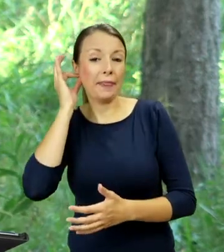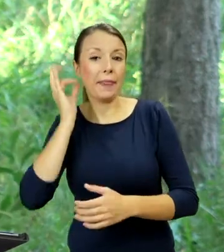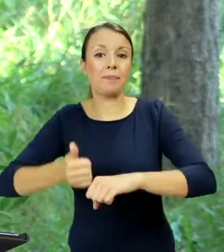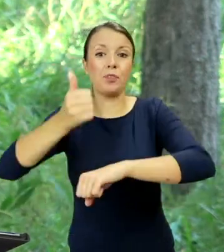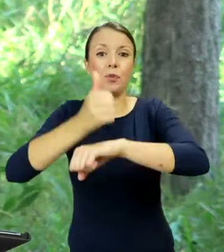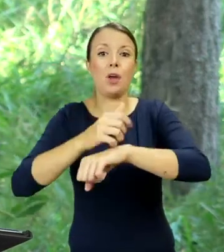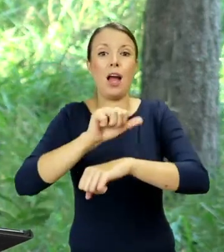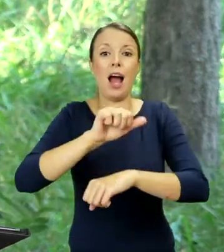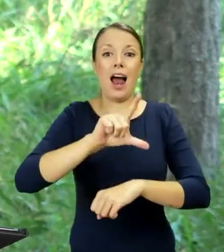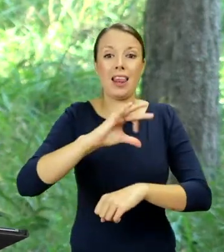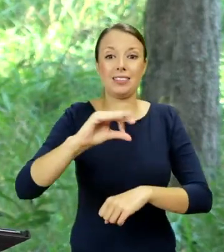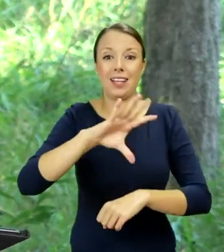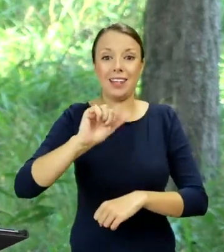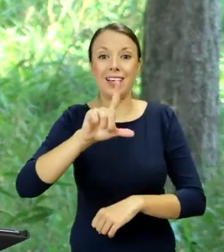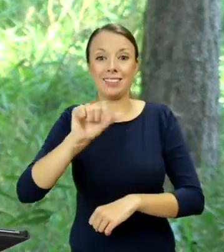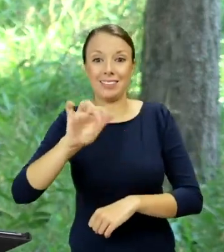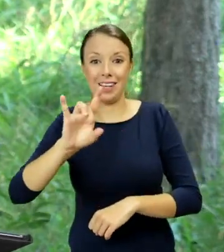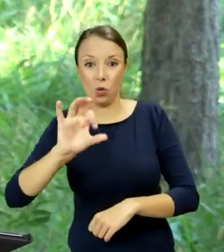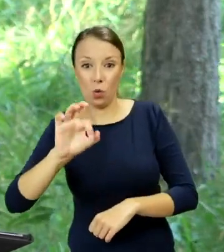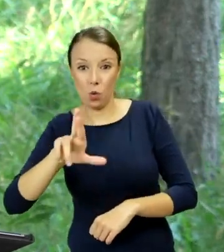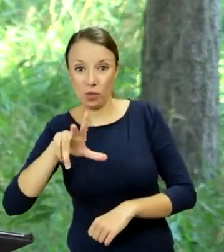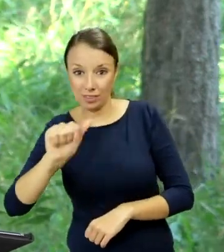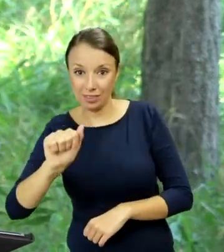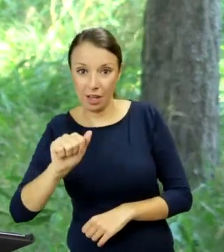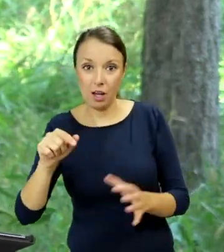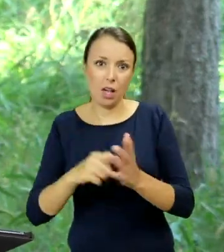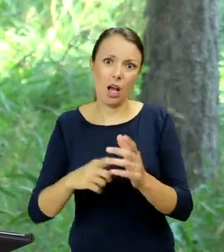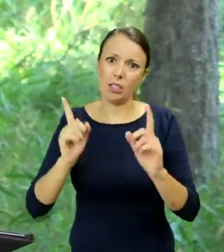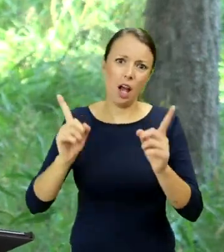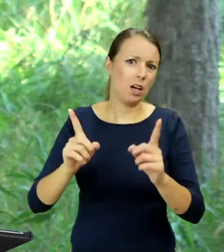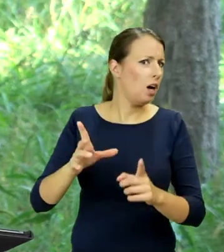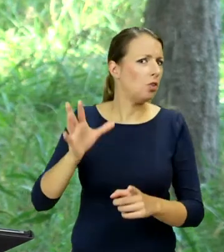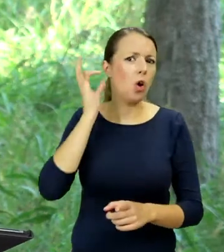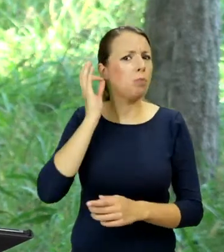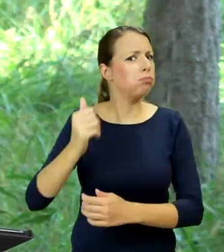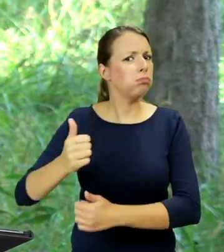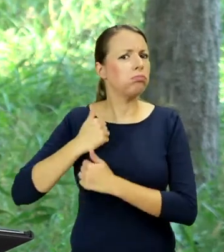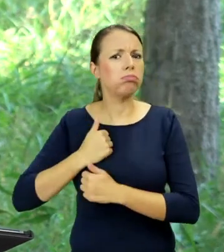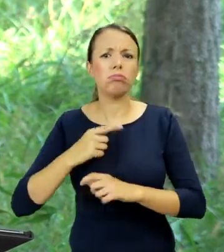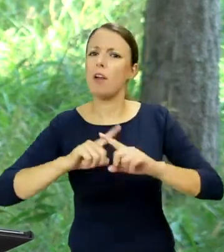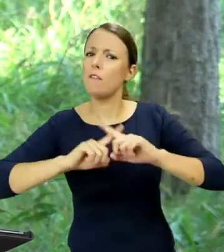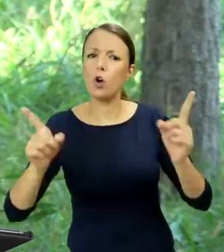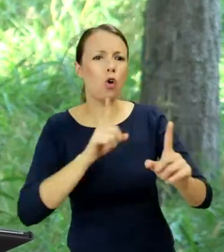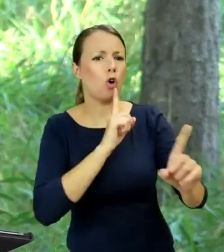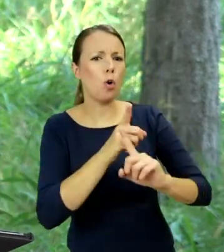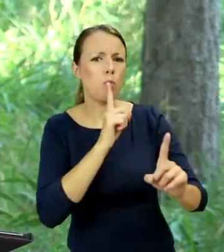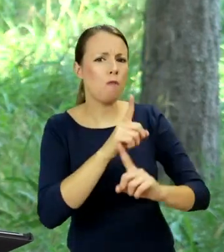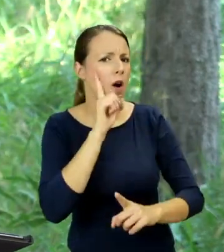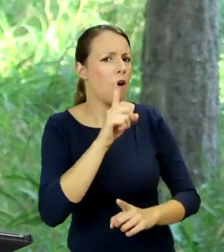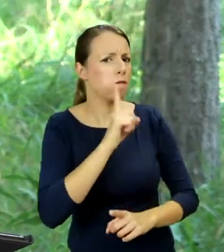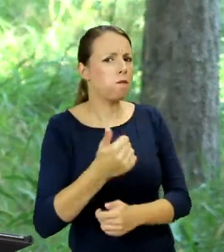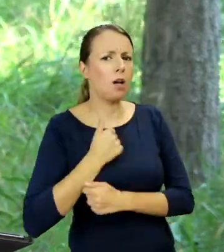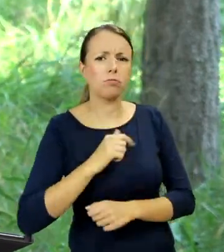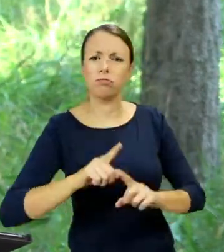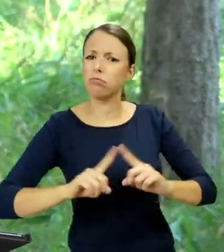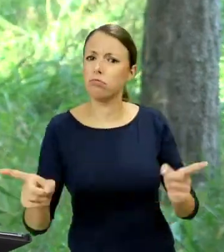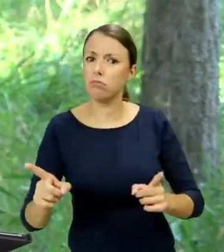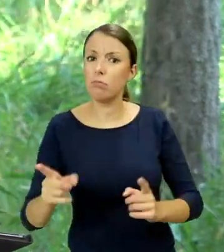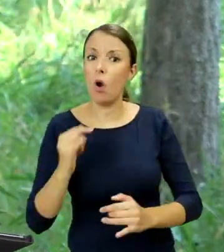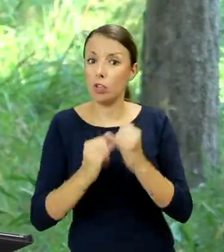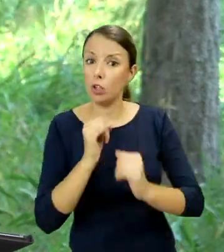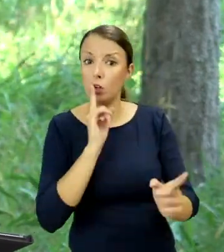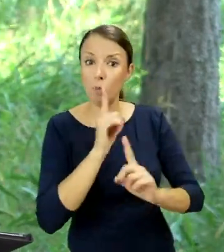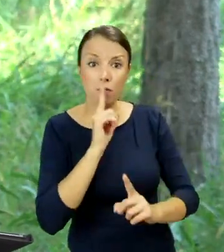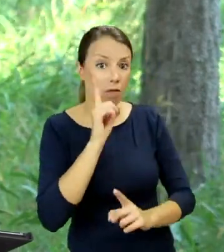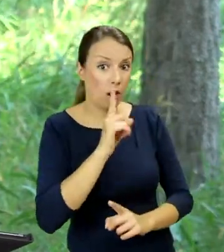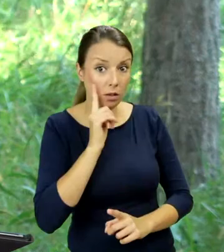to wręcz zakazano żołnierkom rozmów z mężczyznami pod groźbą wydalenia ze służby, a te,